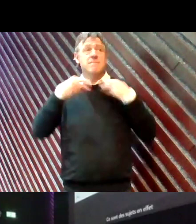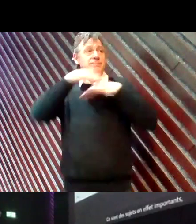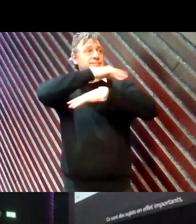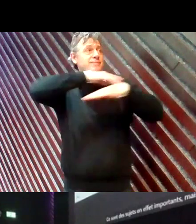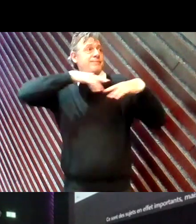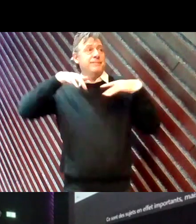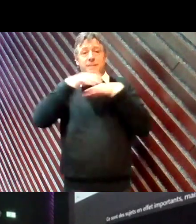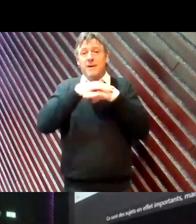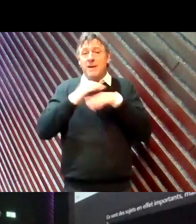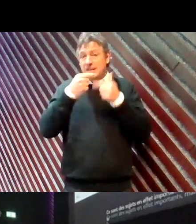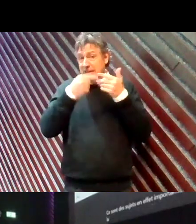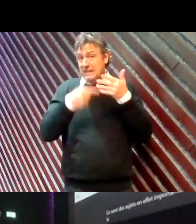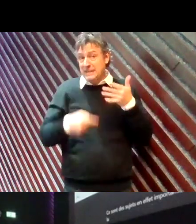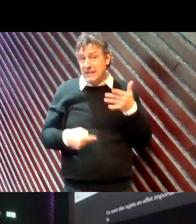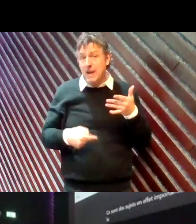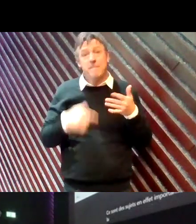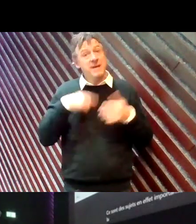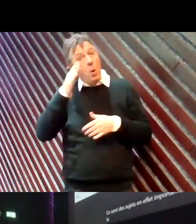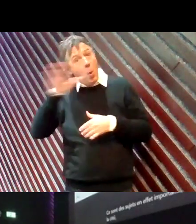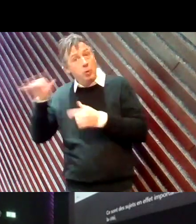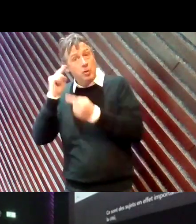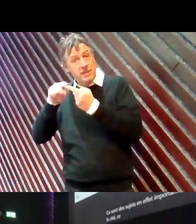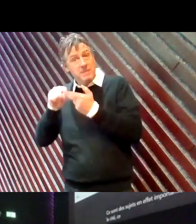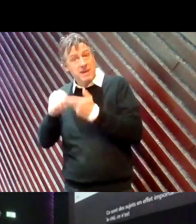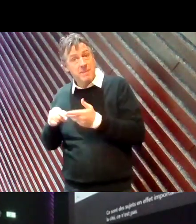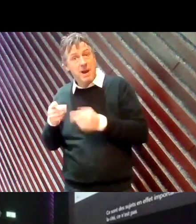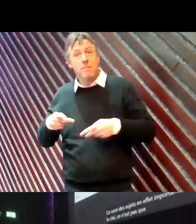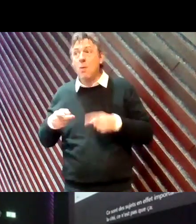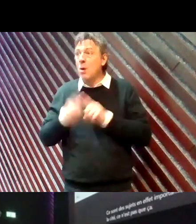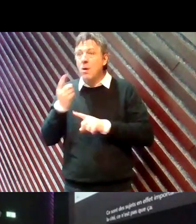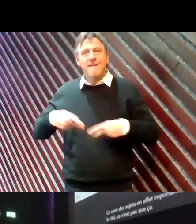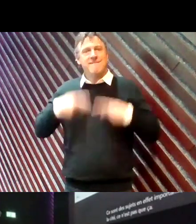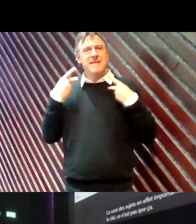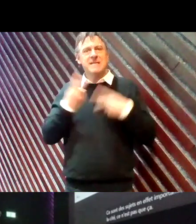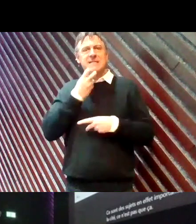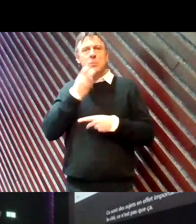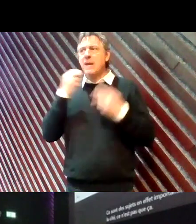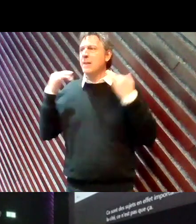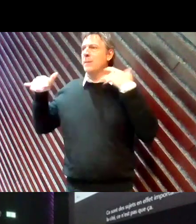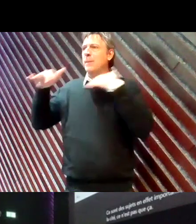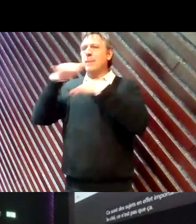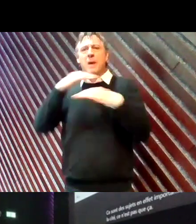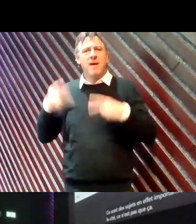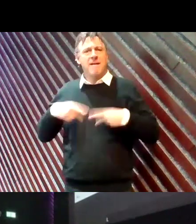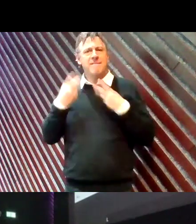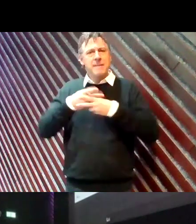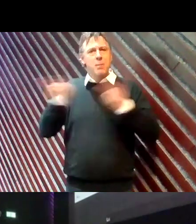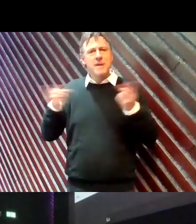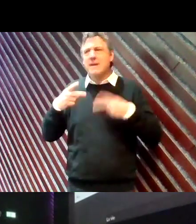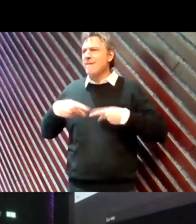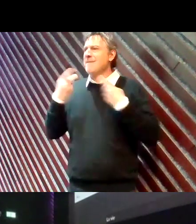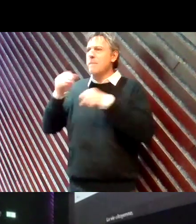collègues en parler, parce que je sais qu'il y des sujets de pré-dilection. En effet, la vie citoyenne,'est aussi la vie, participer à la vie publique, à la vie